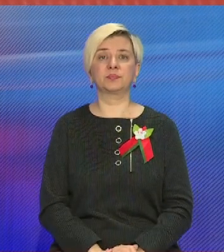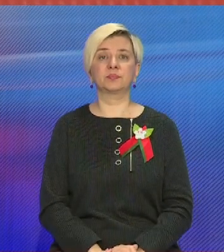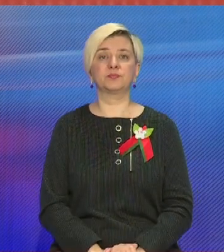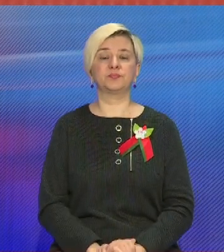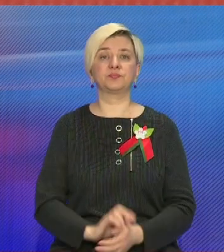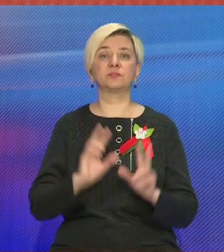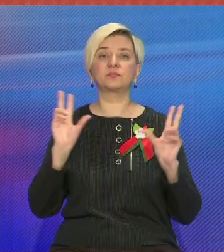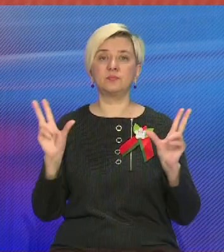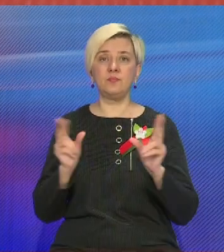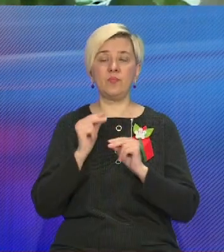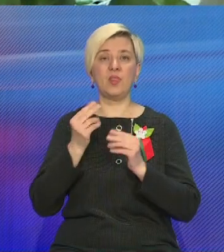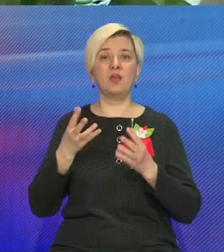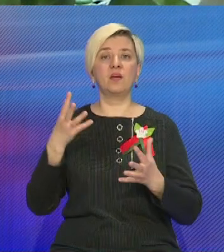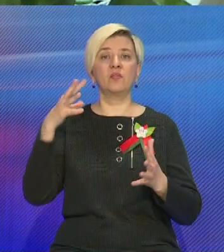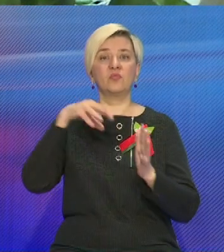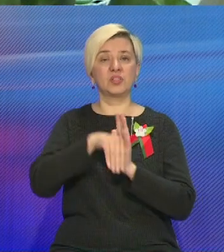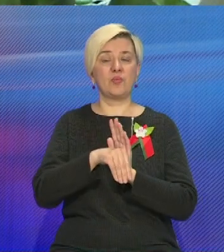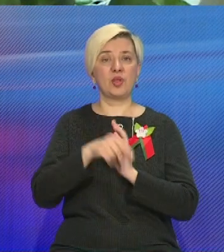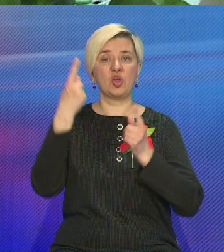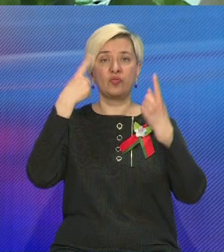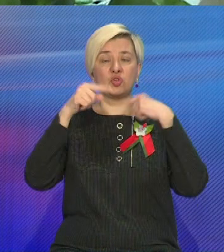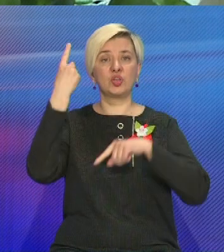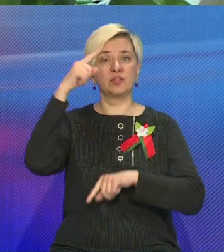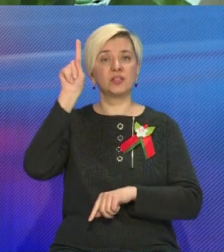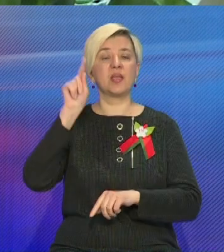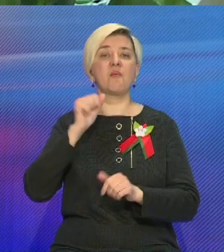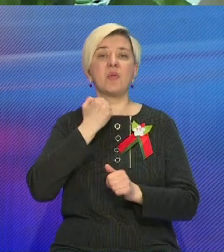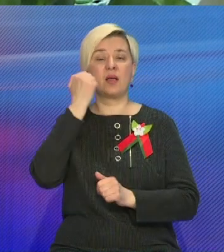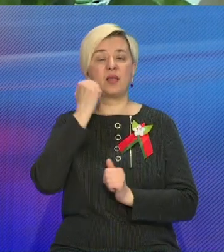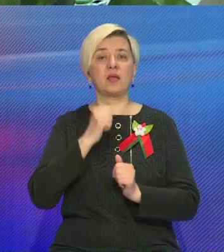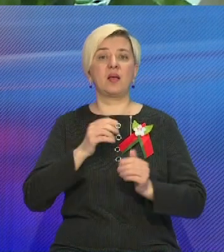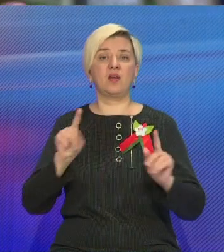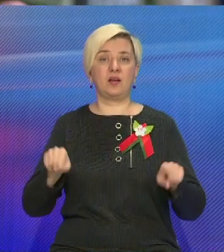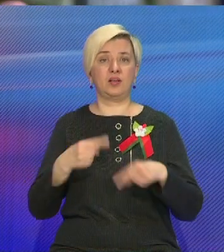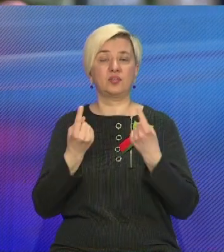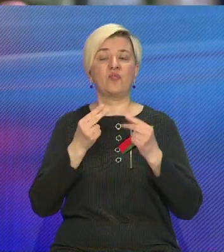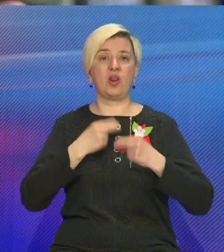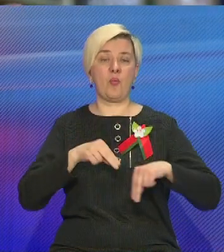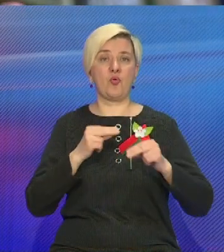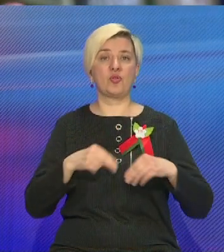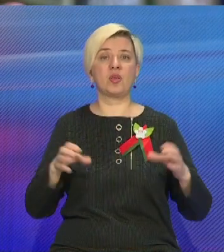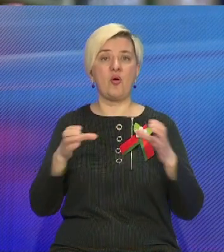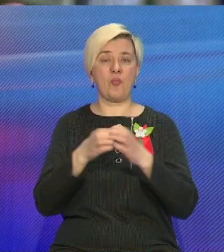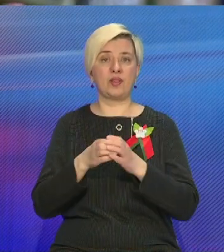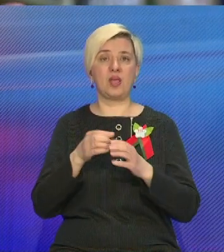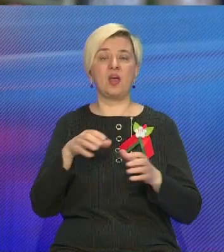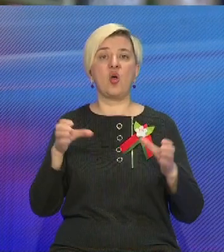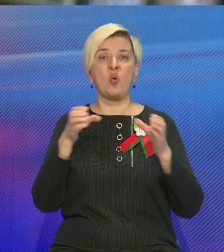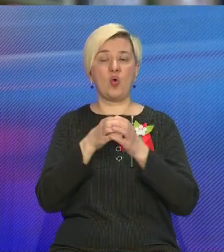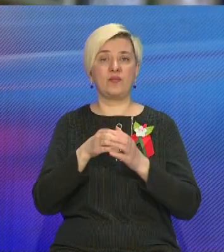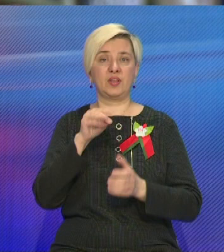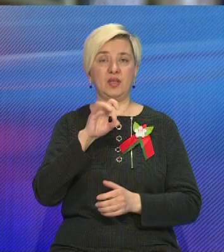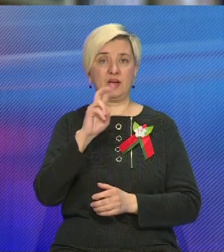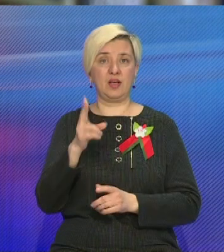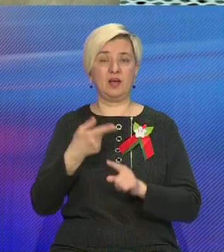Паспяховае ўвасабленне творчых ідэй магчыма толькі дзякуючы зладжанай працы каманды. Калектыў ТРК «Гродна» – гэта аб'яднаныя любоўю да